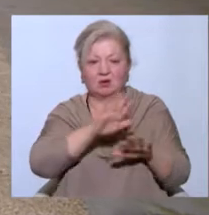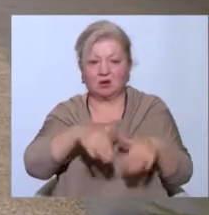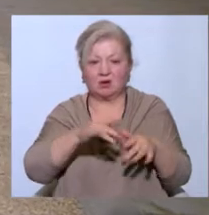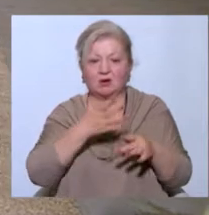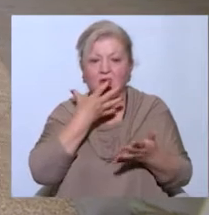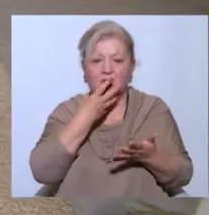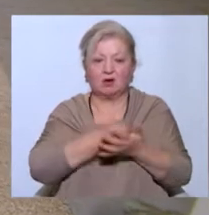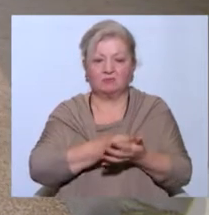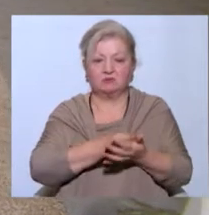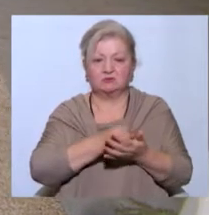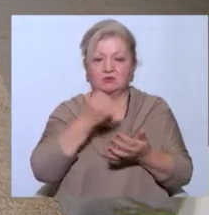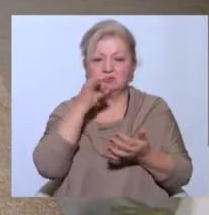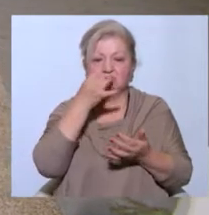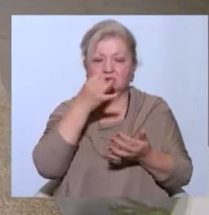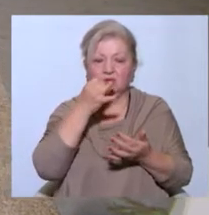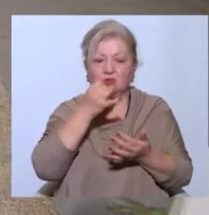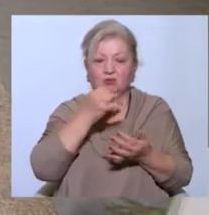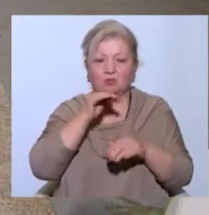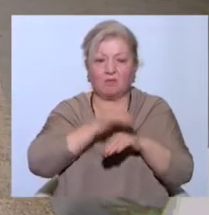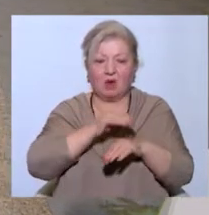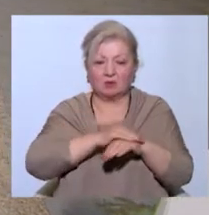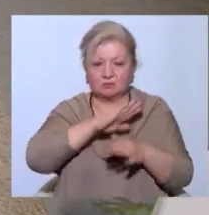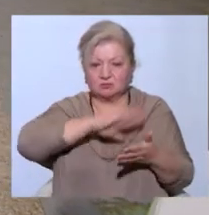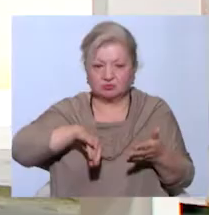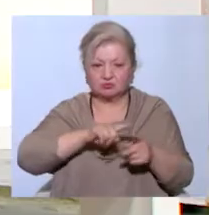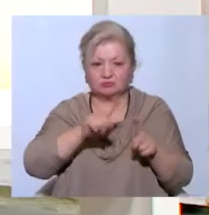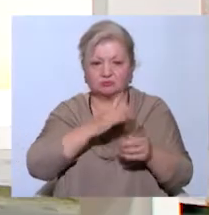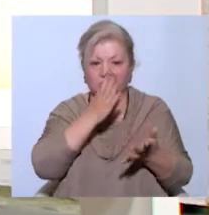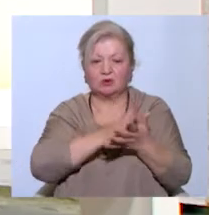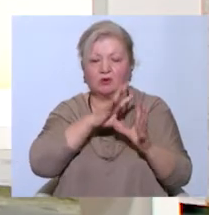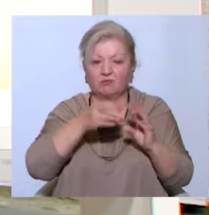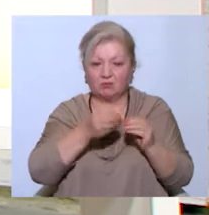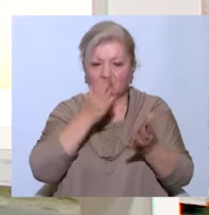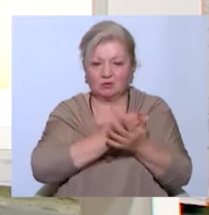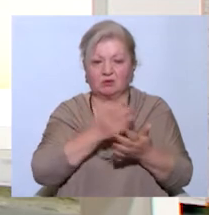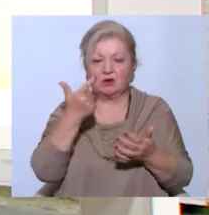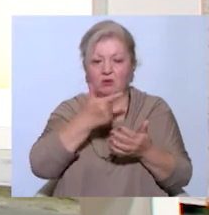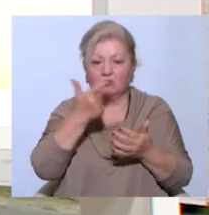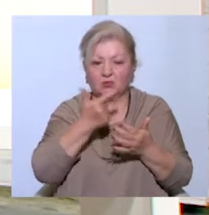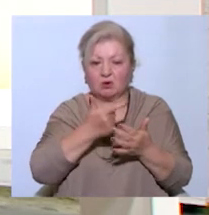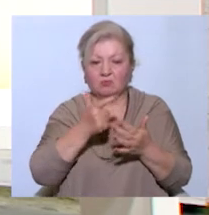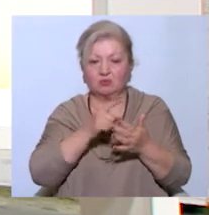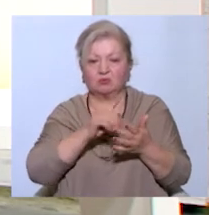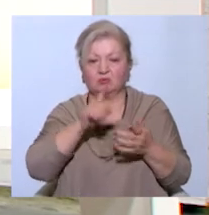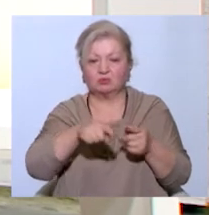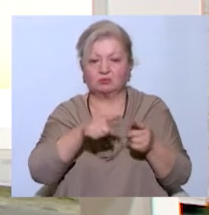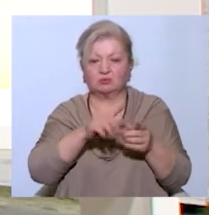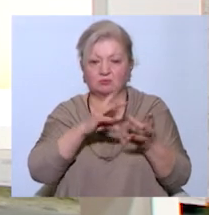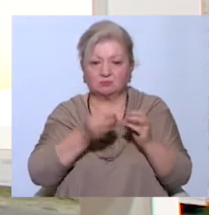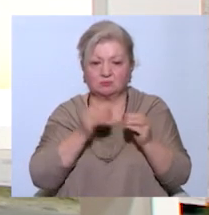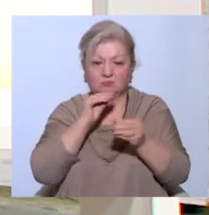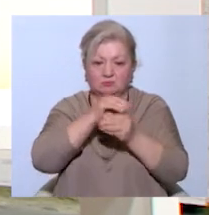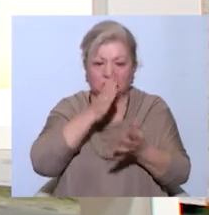ისტორიული ფაქტების, თავისი განვითარების და შესაბამისად, რა თქმა უნდა, ამას თავისი გეოგრაფიული საფუძვლები ემატება და საერთო ჯამში ჩვენ რო